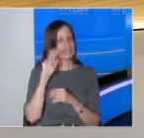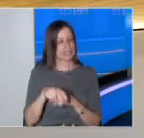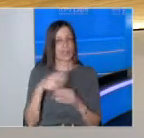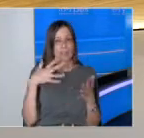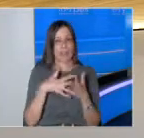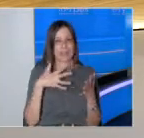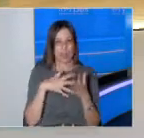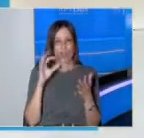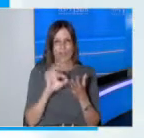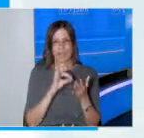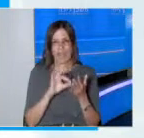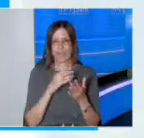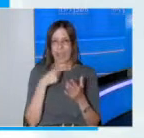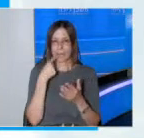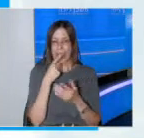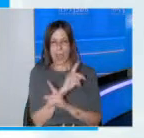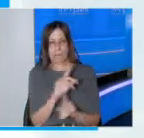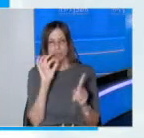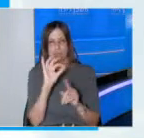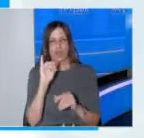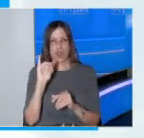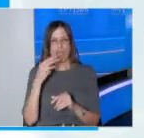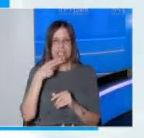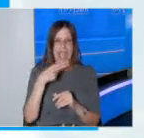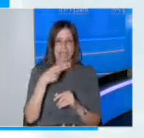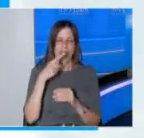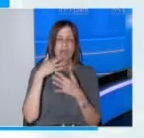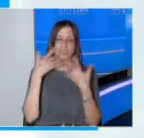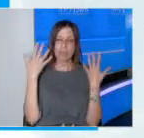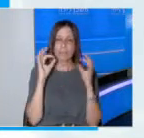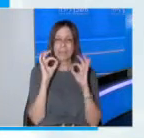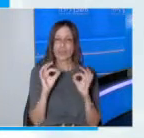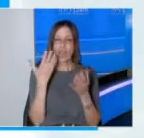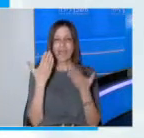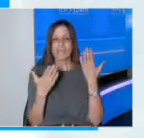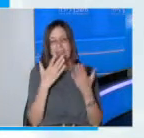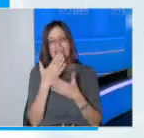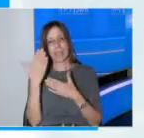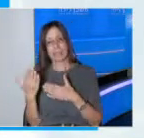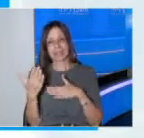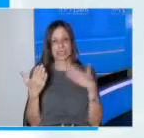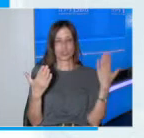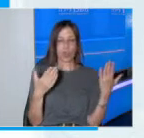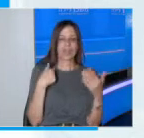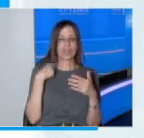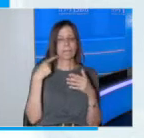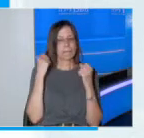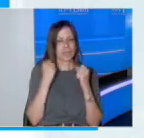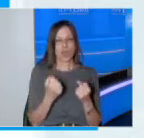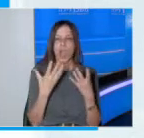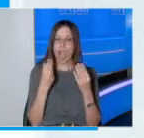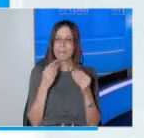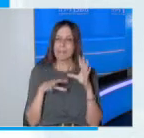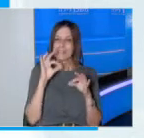הביקורת וכתב, האמירה המוזרה של יועז הנדל העבירה בדיוק את ההבדל בין הימין לשמאל. אני מניח שרבים